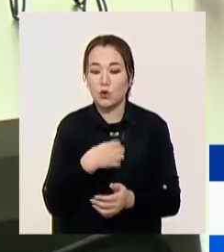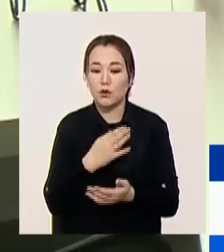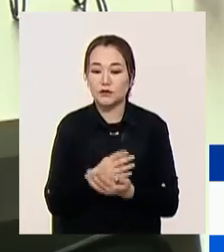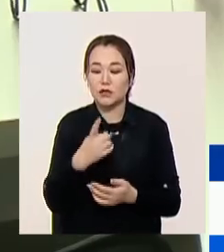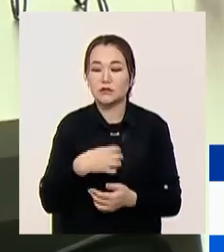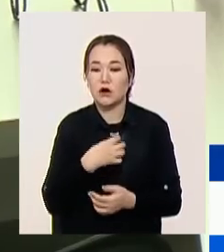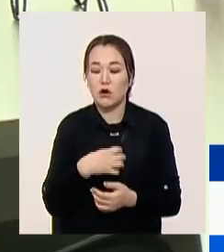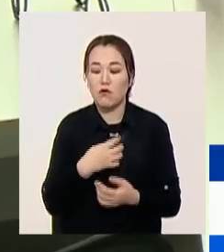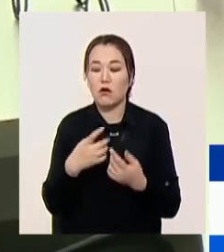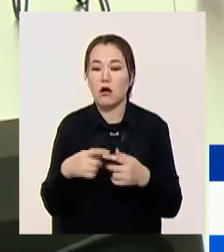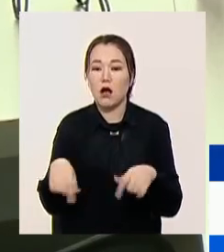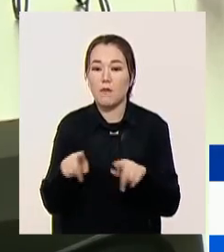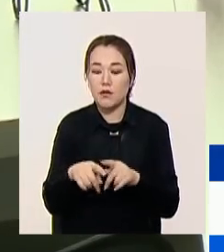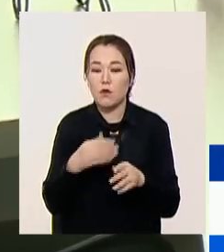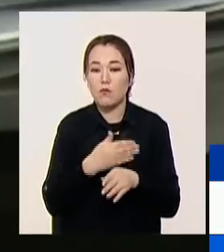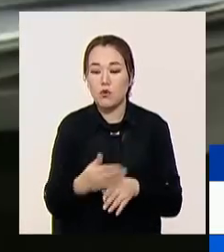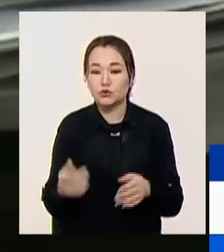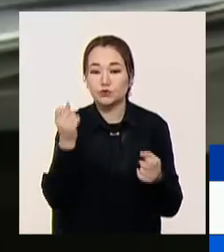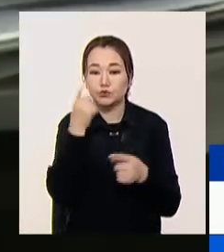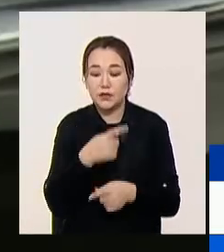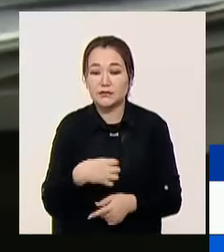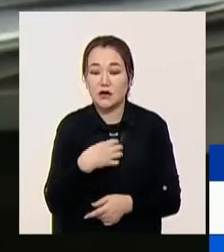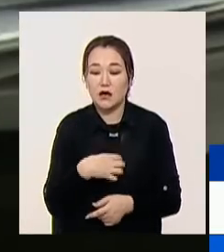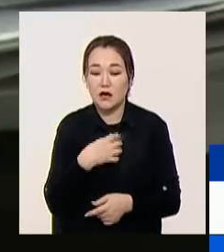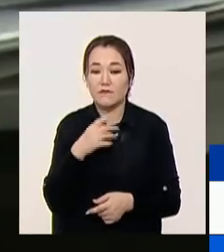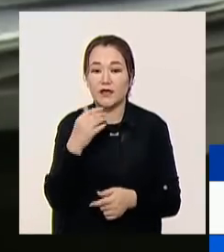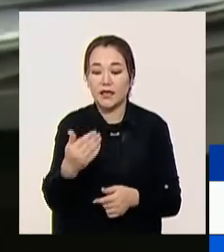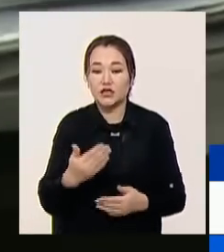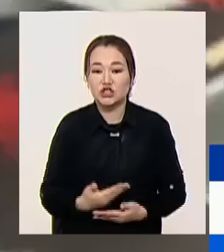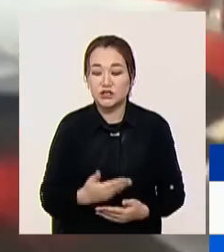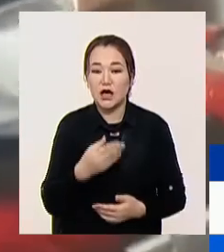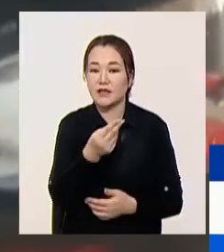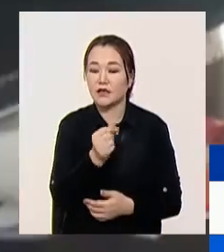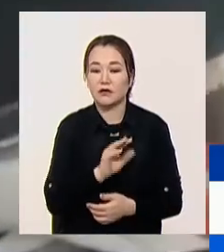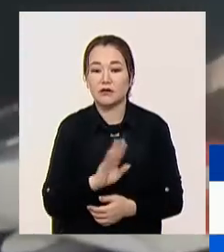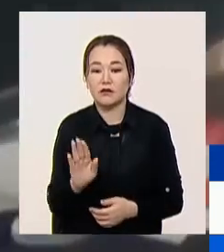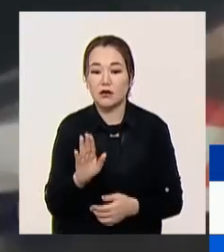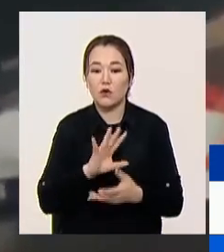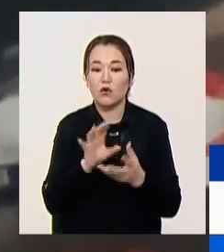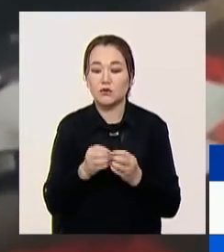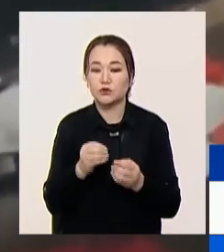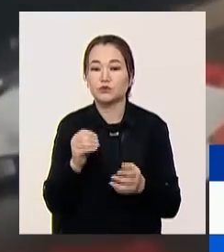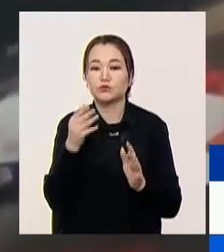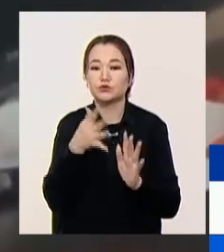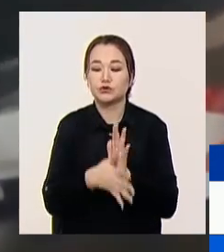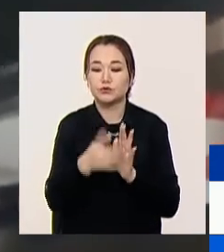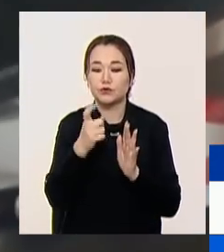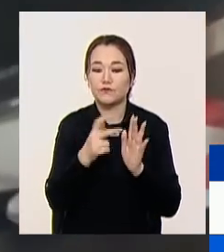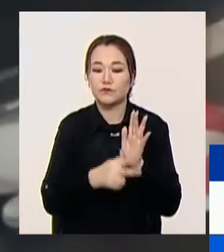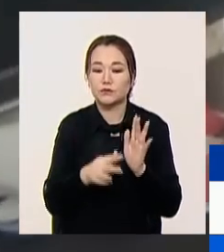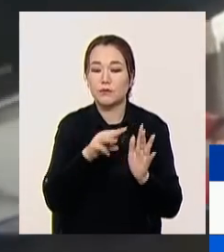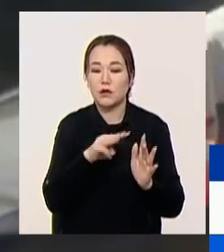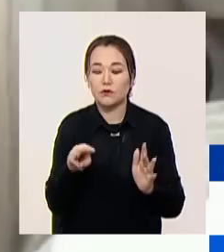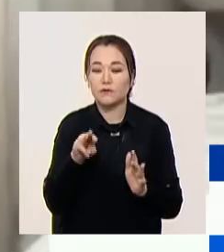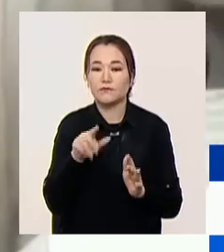страховых компаний. Правда, позже клиенты узнали, что страховали их жизнь, а не деньги. Общий ущерб составил 180